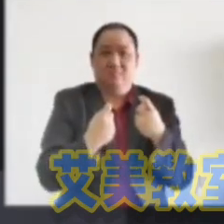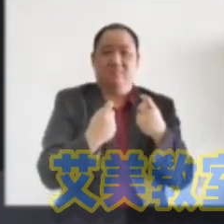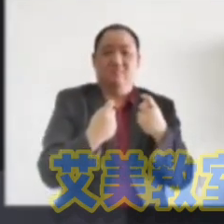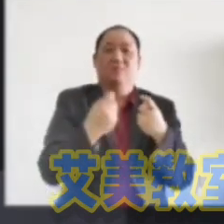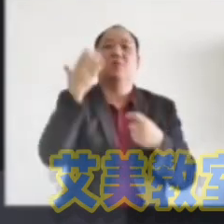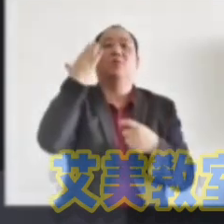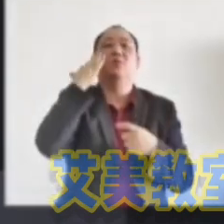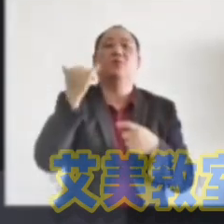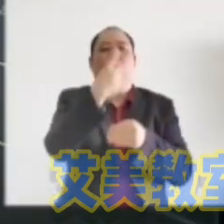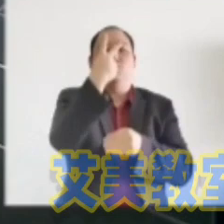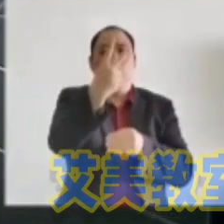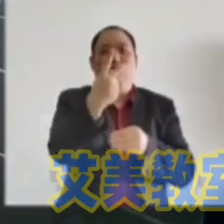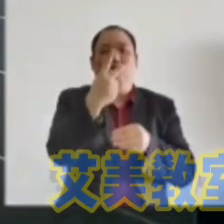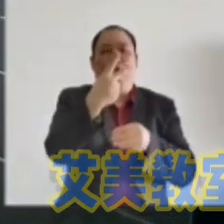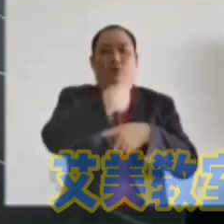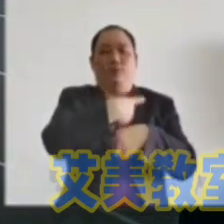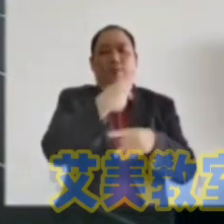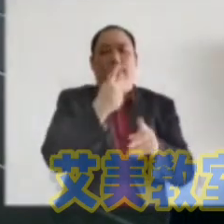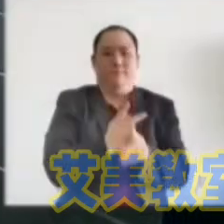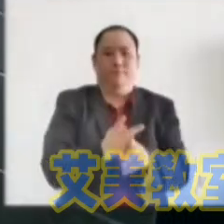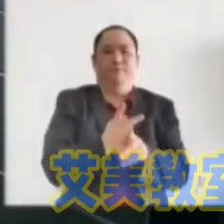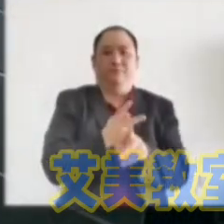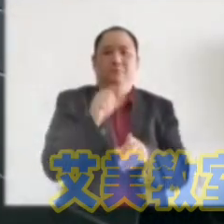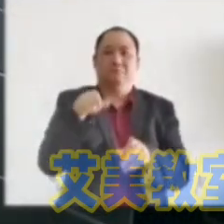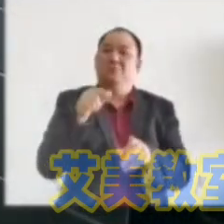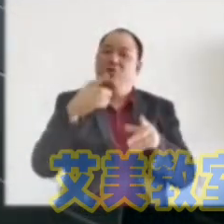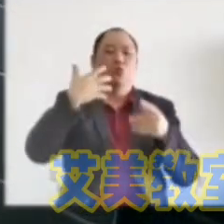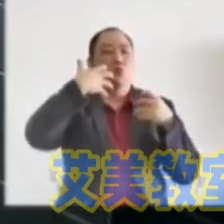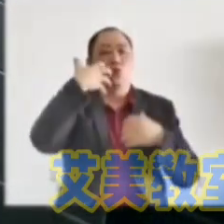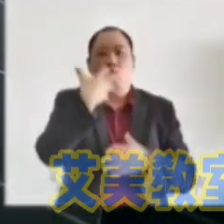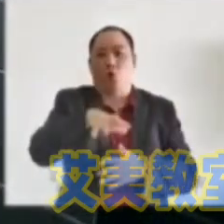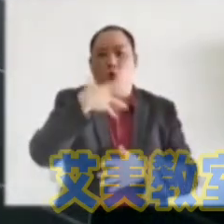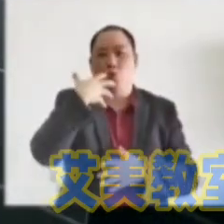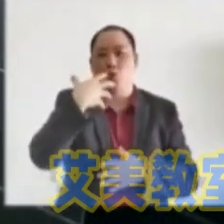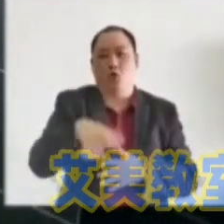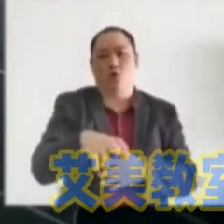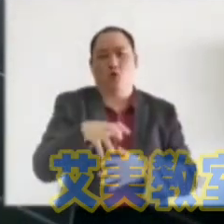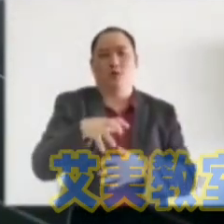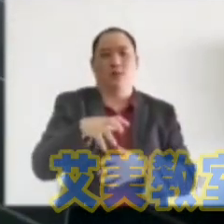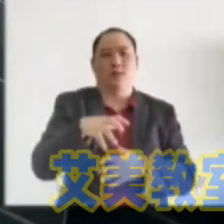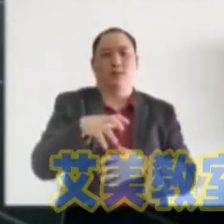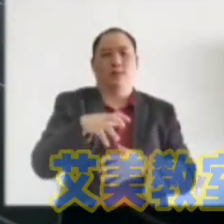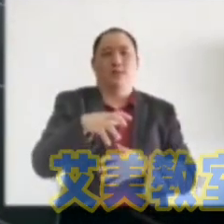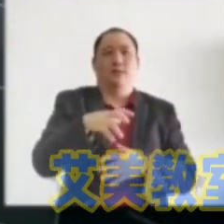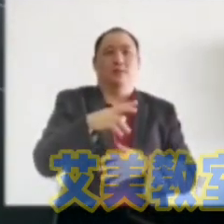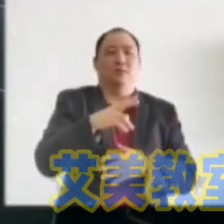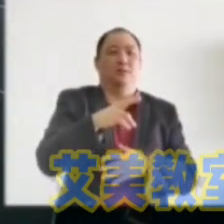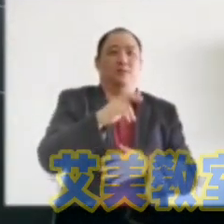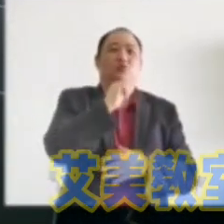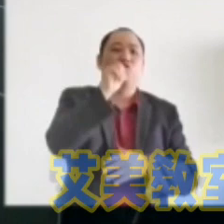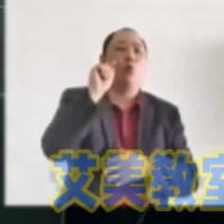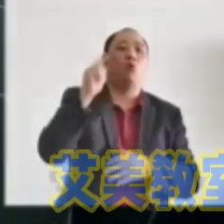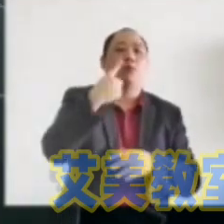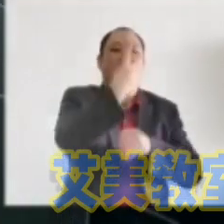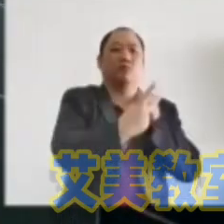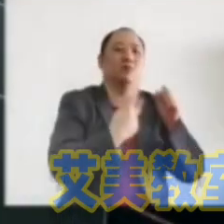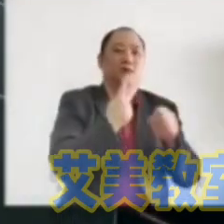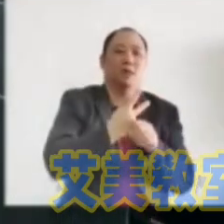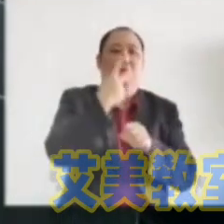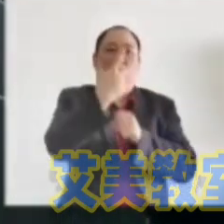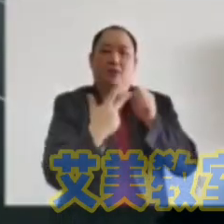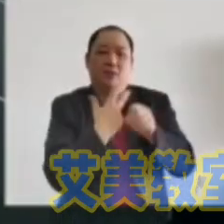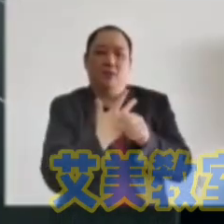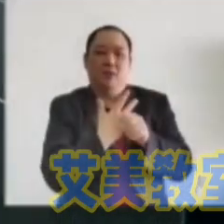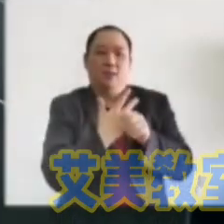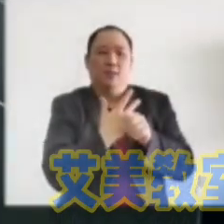业爱用者。那第一个产品哦，它在韩国的直销行业单品当中哦，已经连续